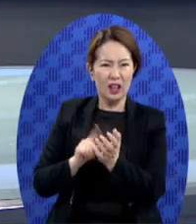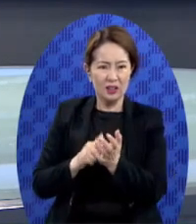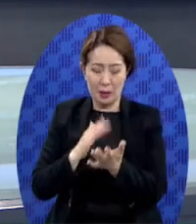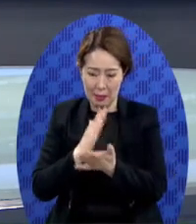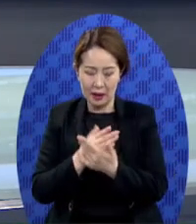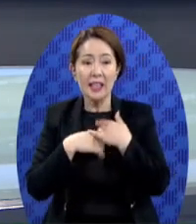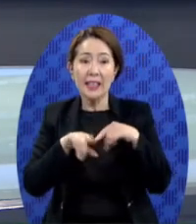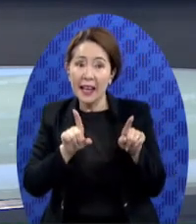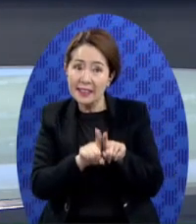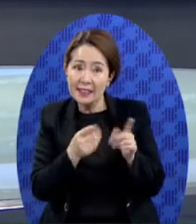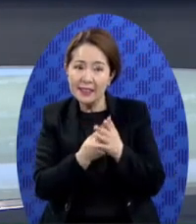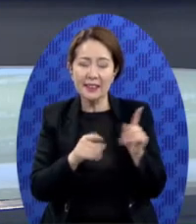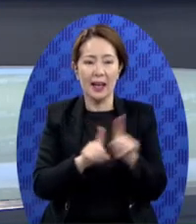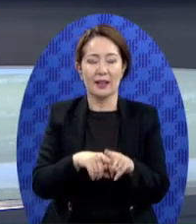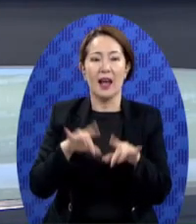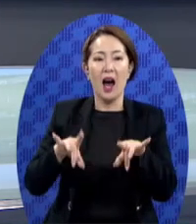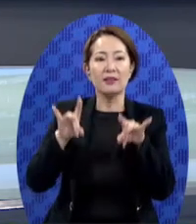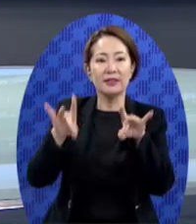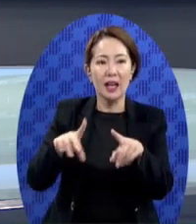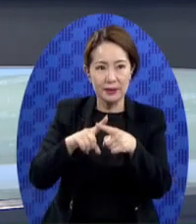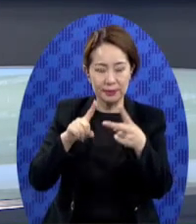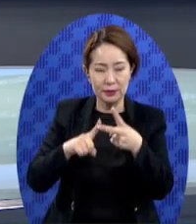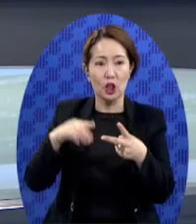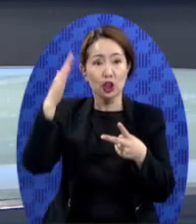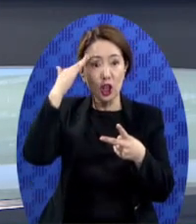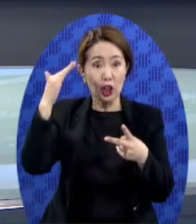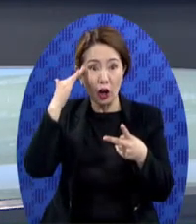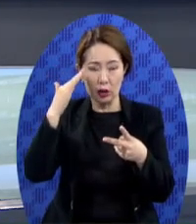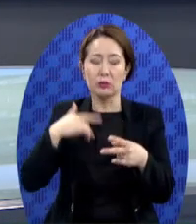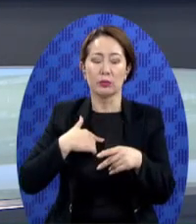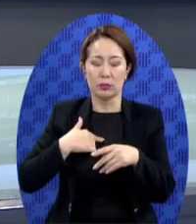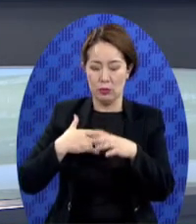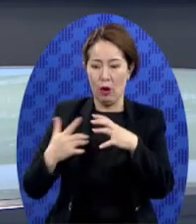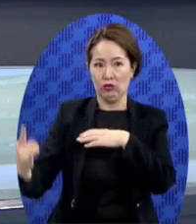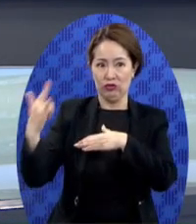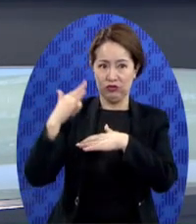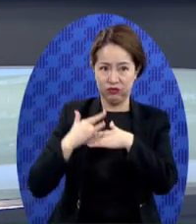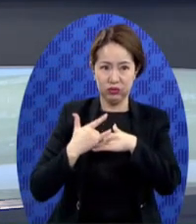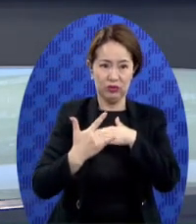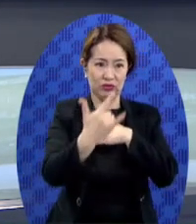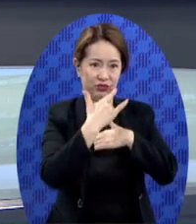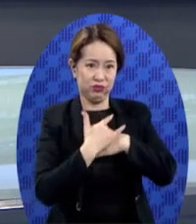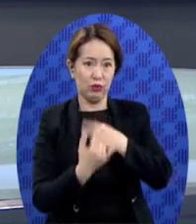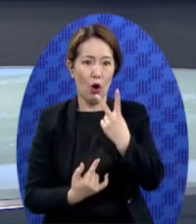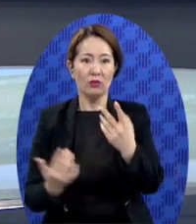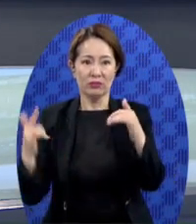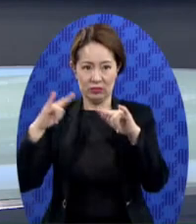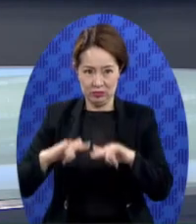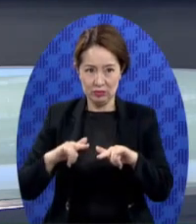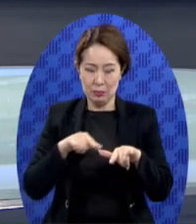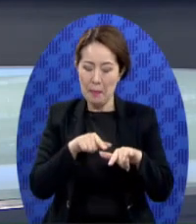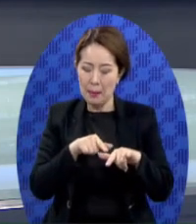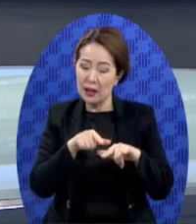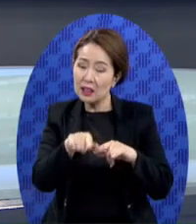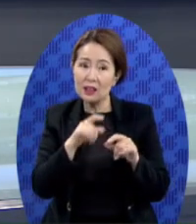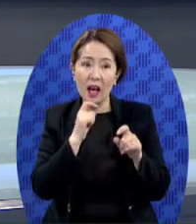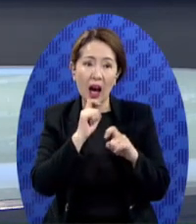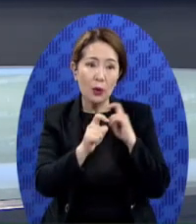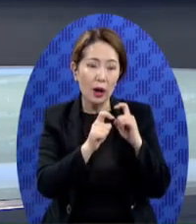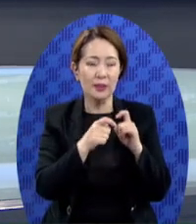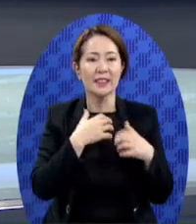найрамдах Солонгос улсаас тусгай үүргийн онгоц сэрсэн мэдээ байна. Энэ талаар болоод сүүлийн үеийн мэдээлэлд бид хариу авахар улсын онцгой комиссийн шуурхай ажилтаа